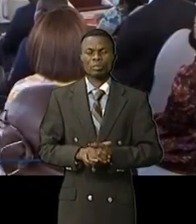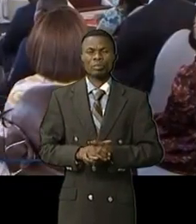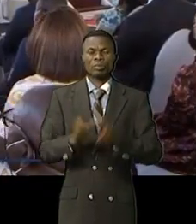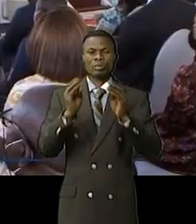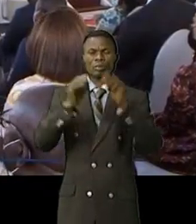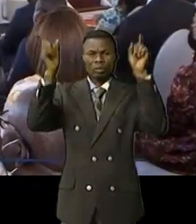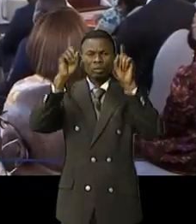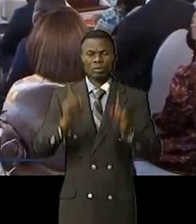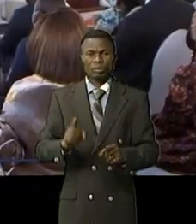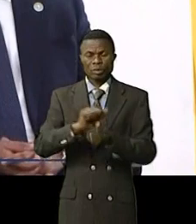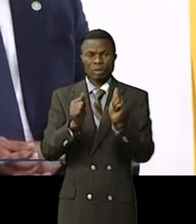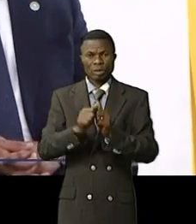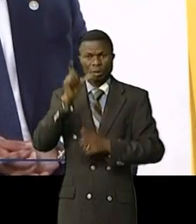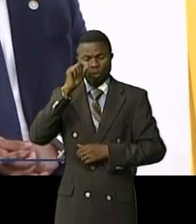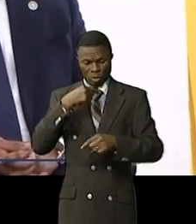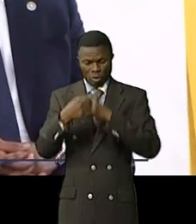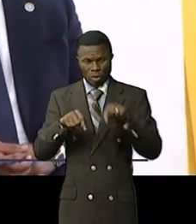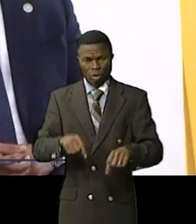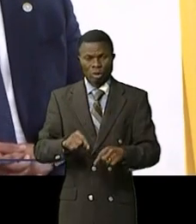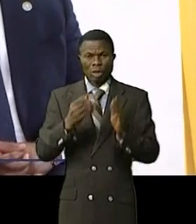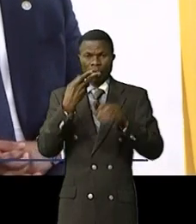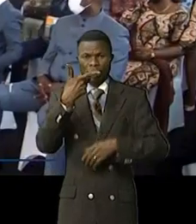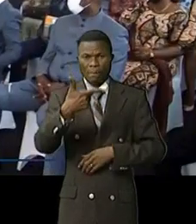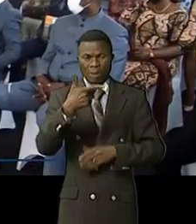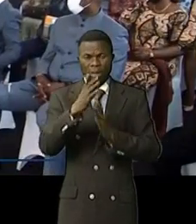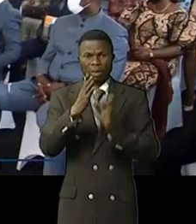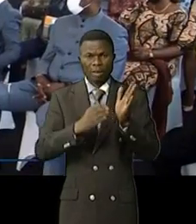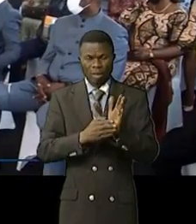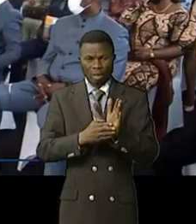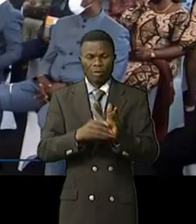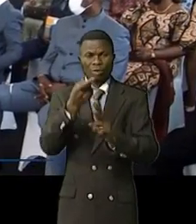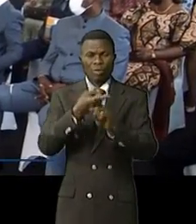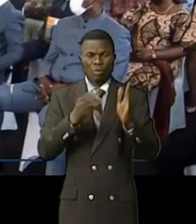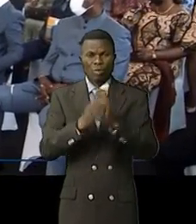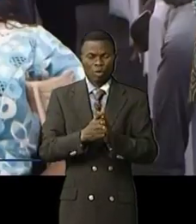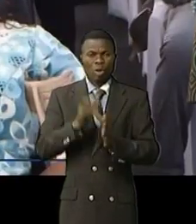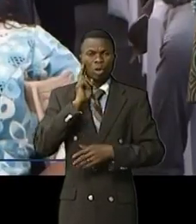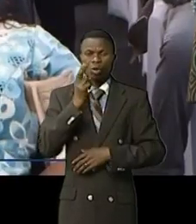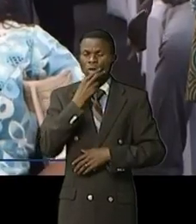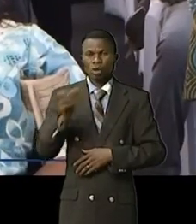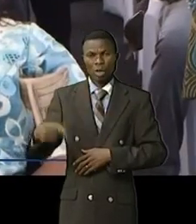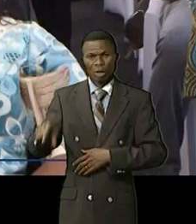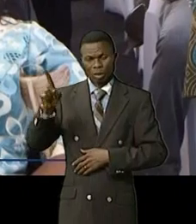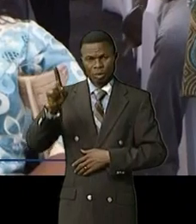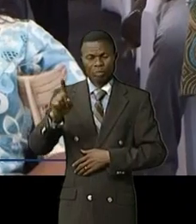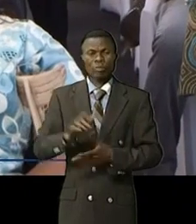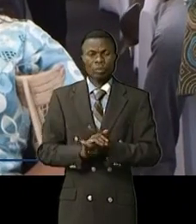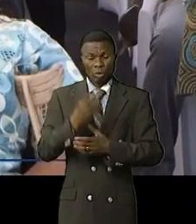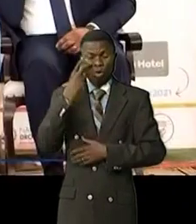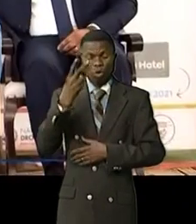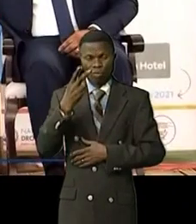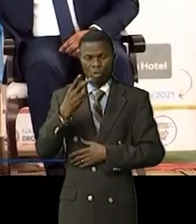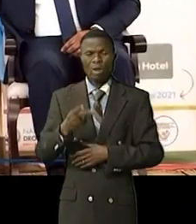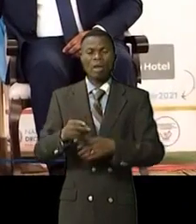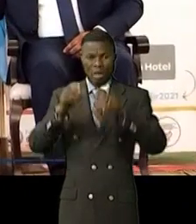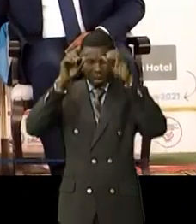sur l'albinisme a eu lieu ce mardi 19 octobre à l'hôtel Pullman à Kinshasa avec la présence très remarquée